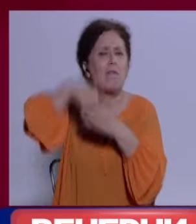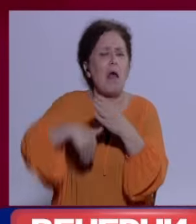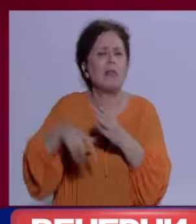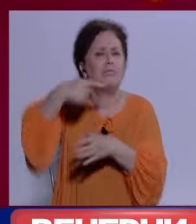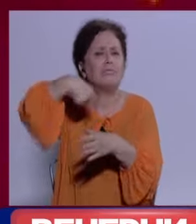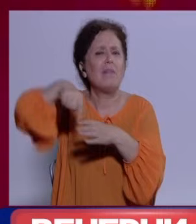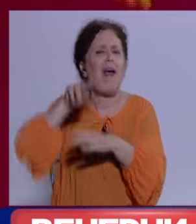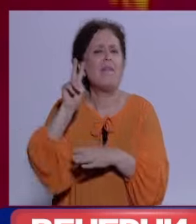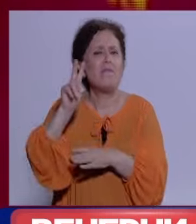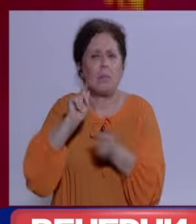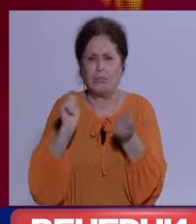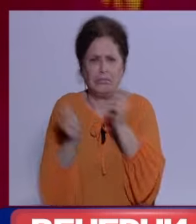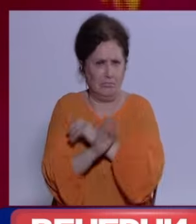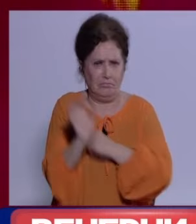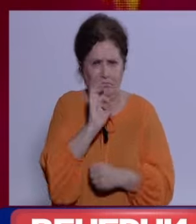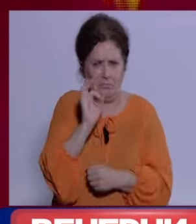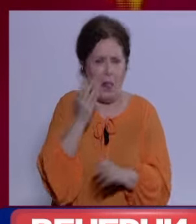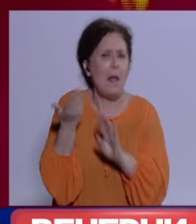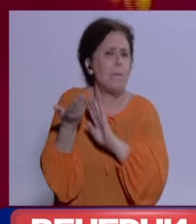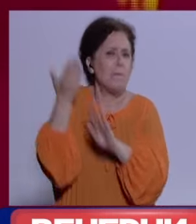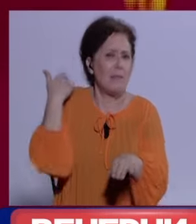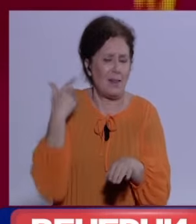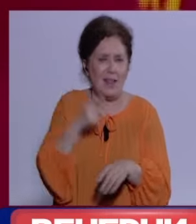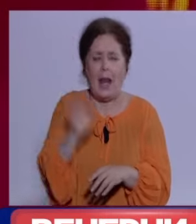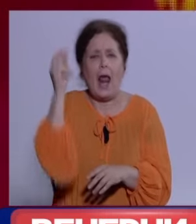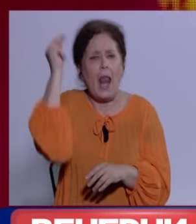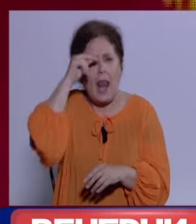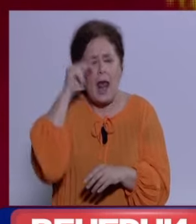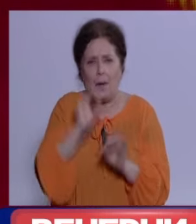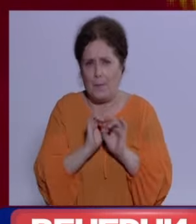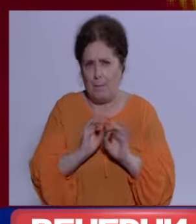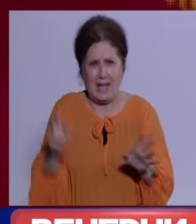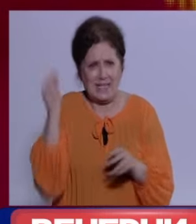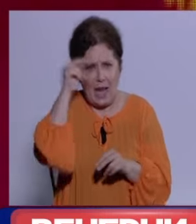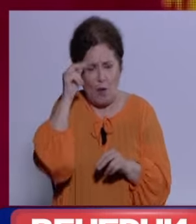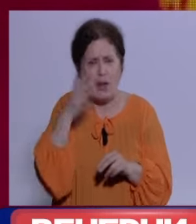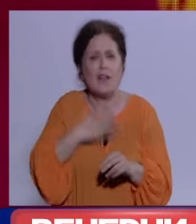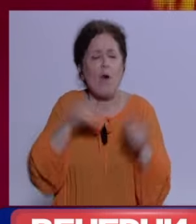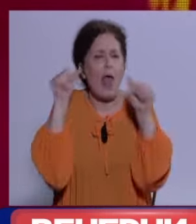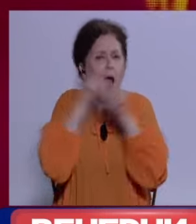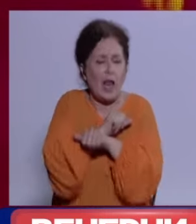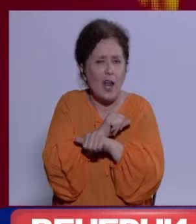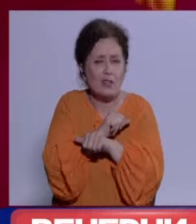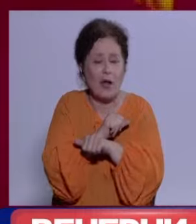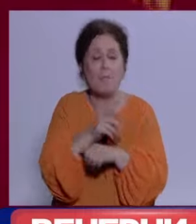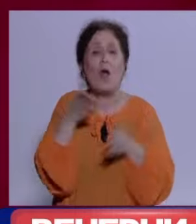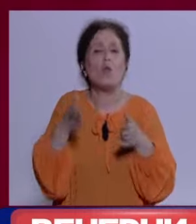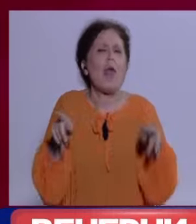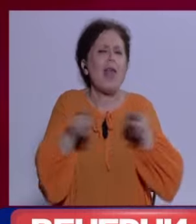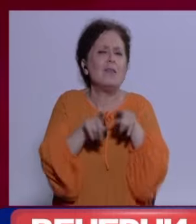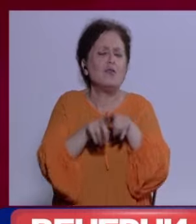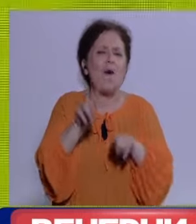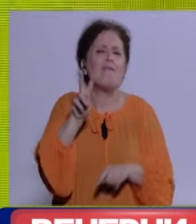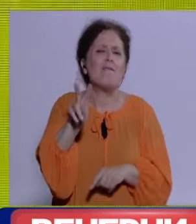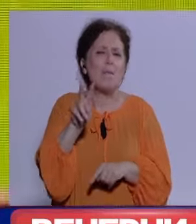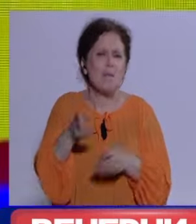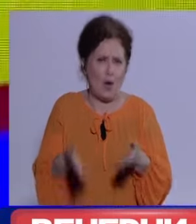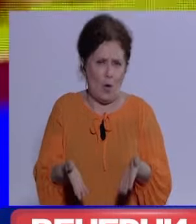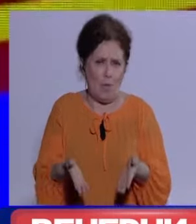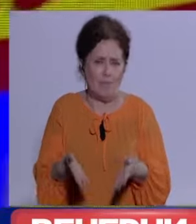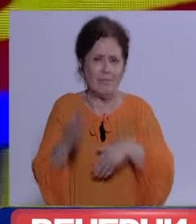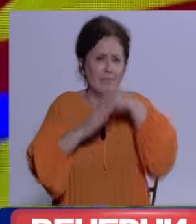променето во изминатиот период, ниту пак научиле од своите грешки. Тоа е она исто ВМРО